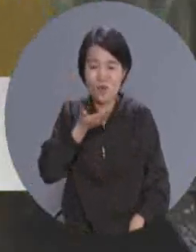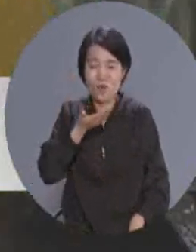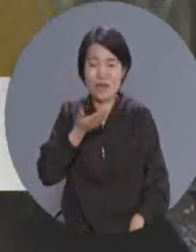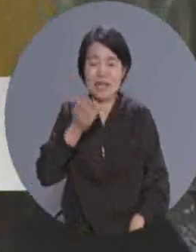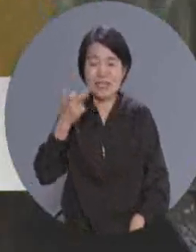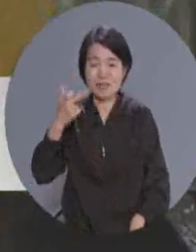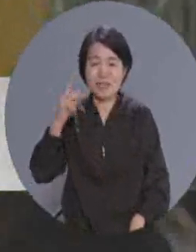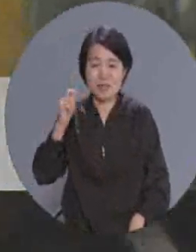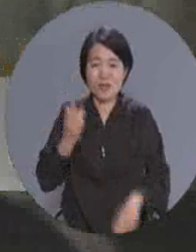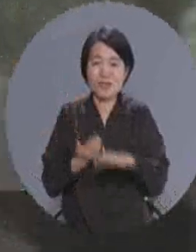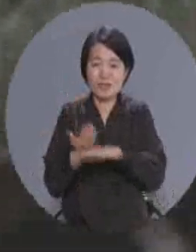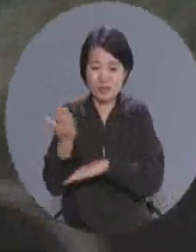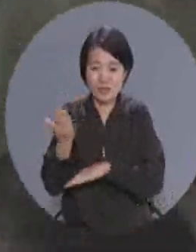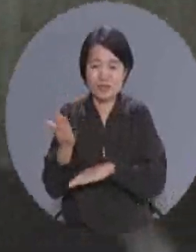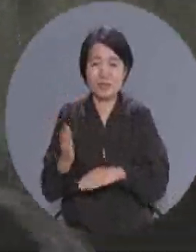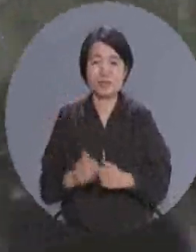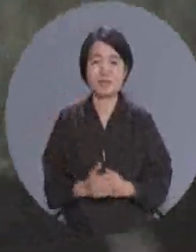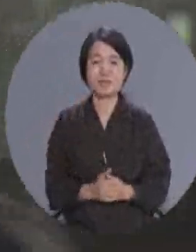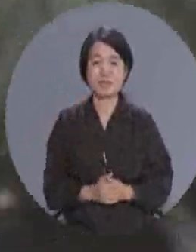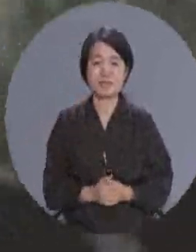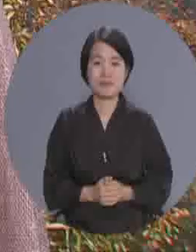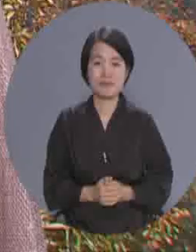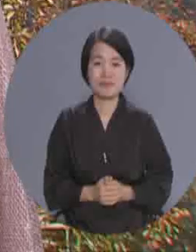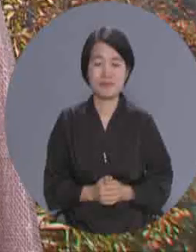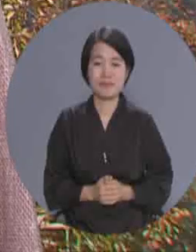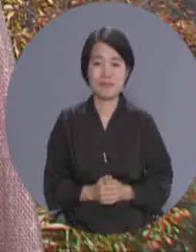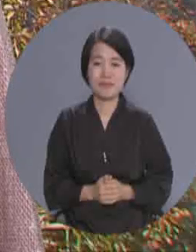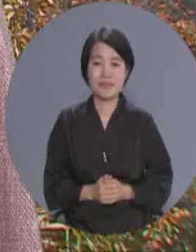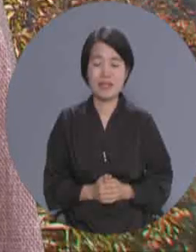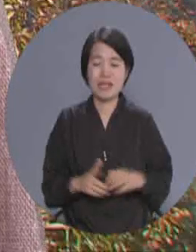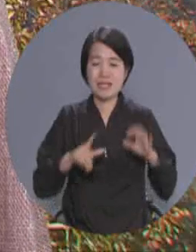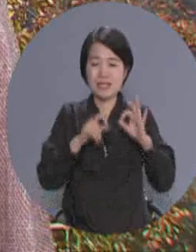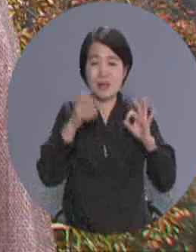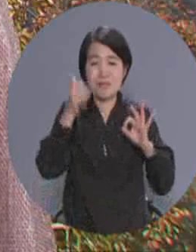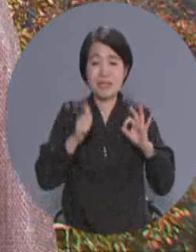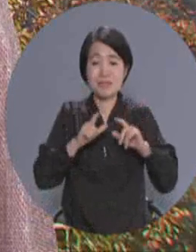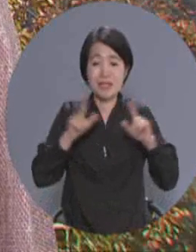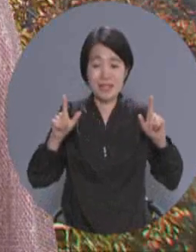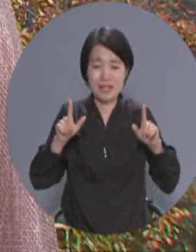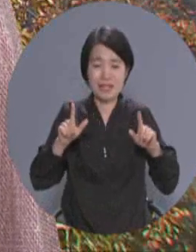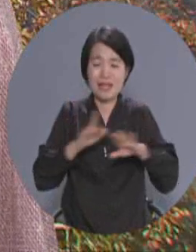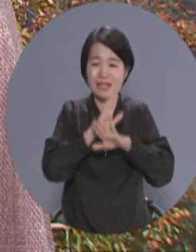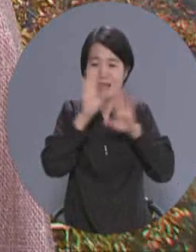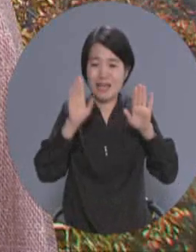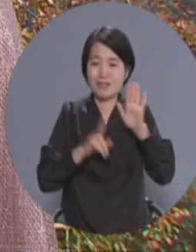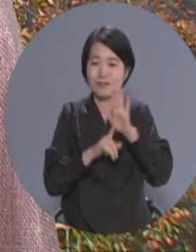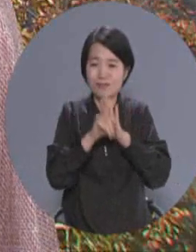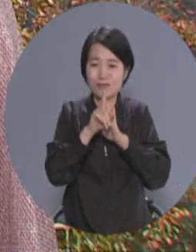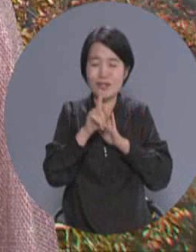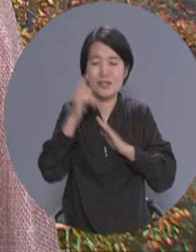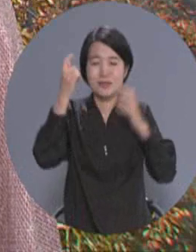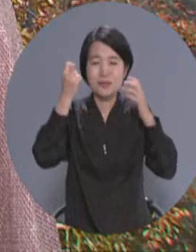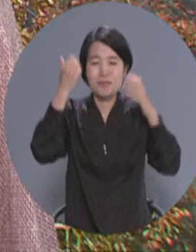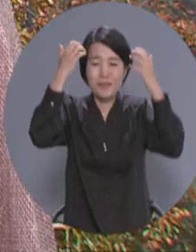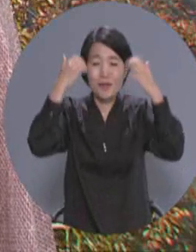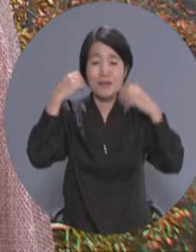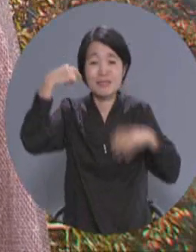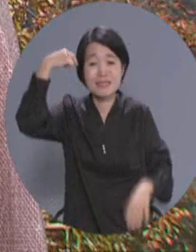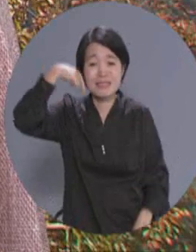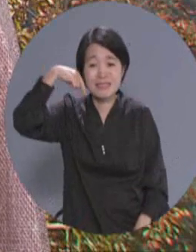17톤 수출한 바 있습니다 10월의 마지막 날이지만 낮동안은 약간 덥게 느껴질